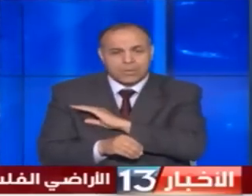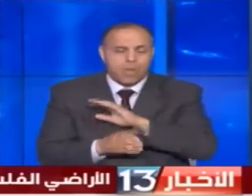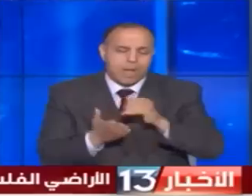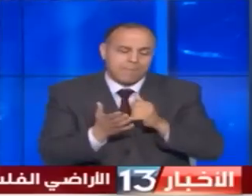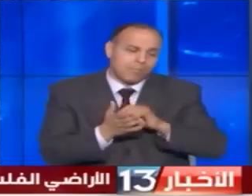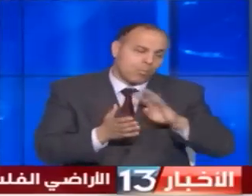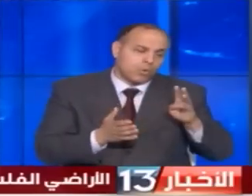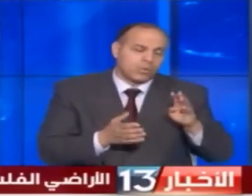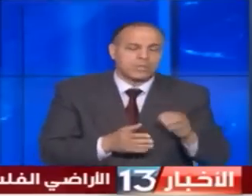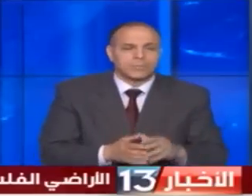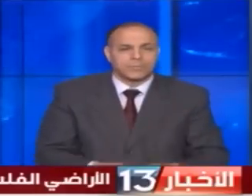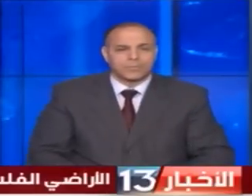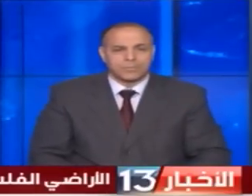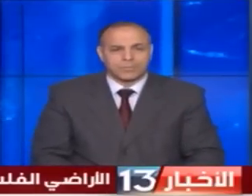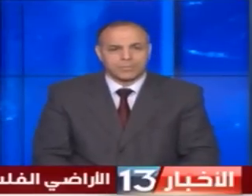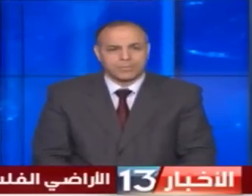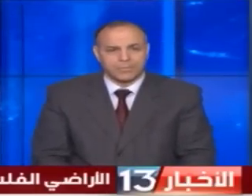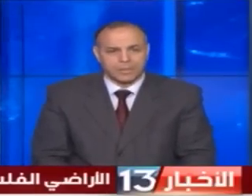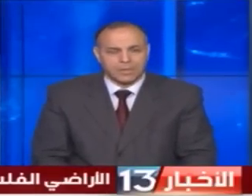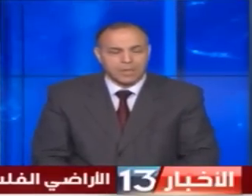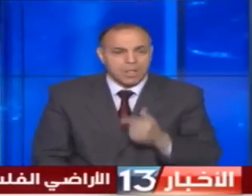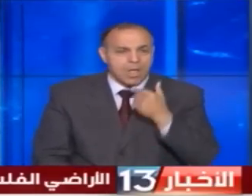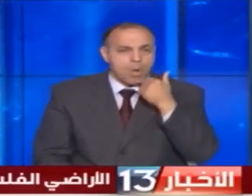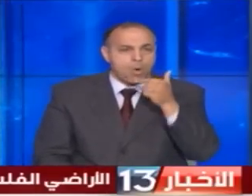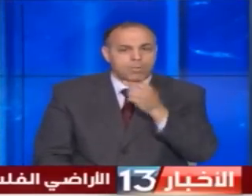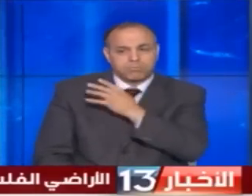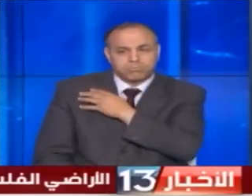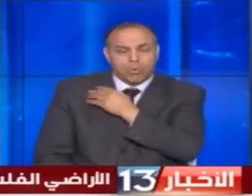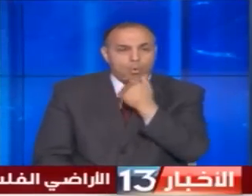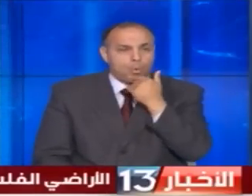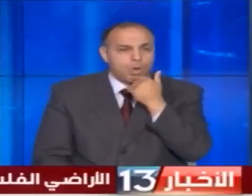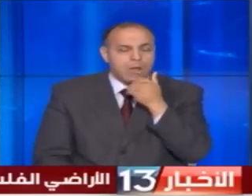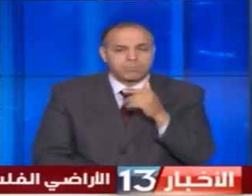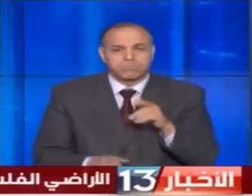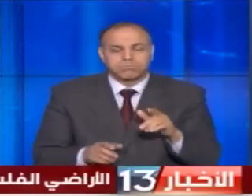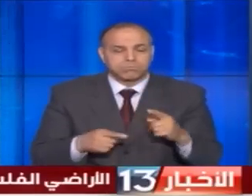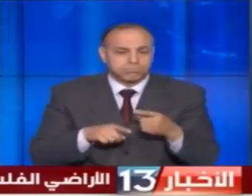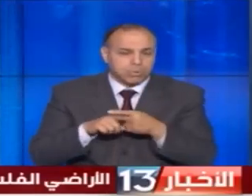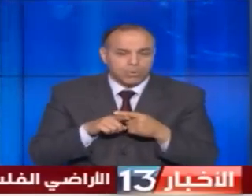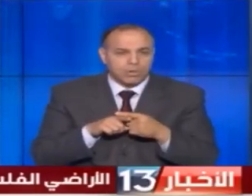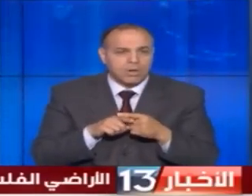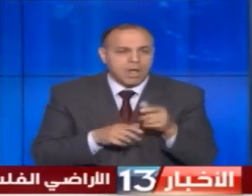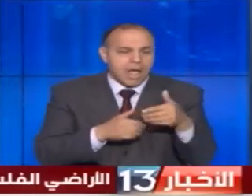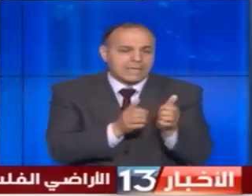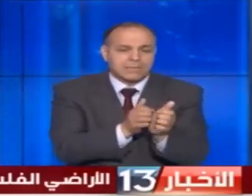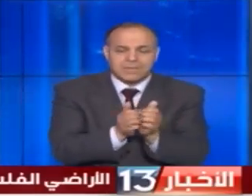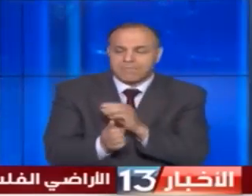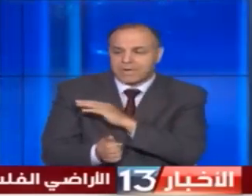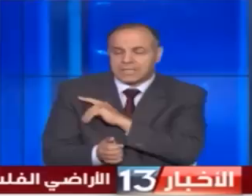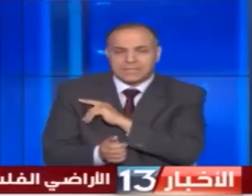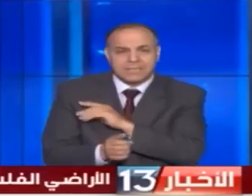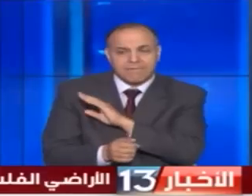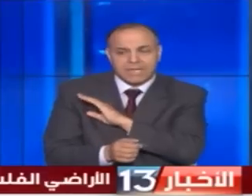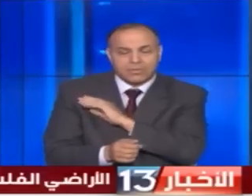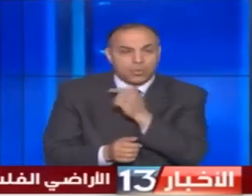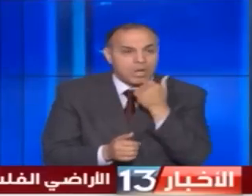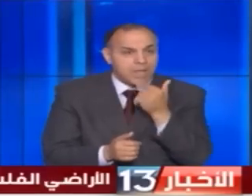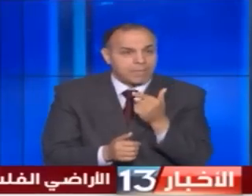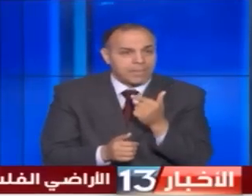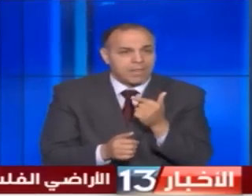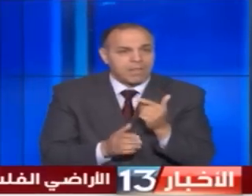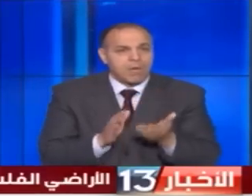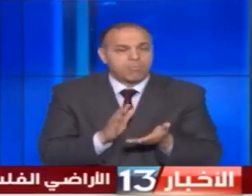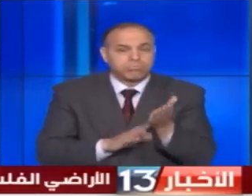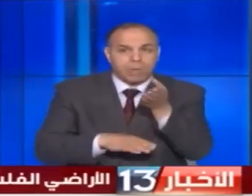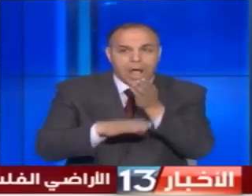المحتله وقد دعت قياده غرفه العمليات المشتركه للفصائل الفلسطينيه في قطاع غزه لرفع